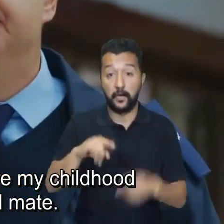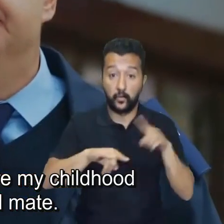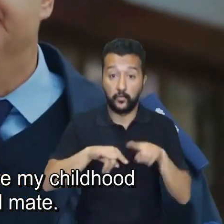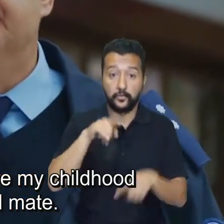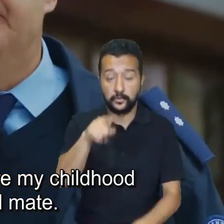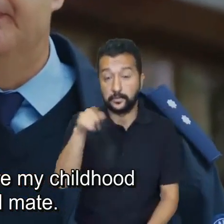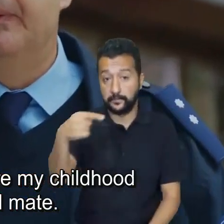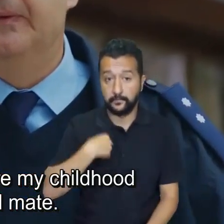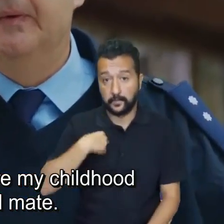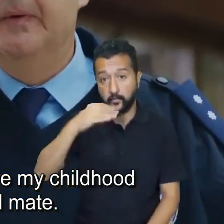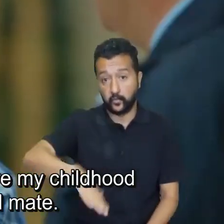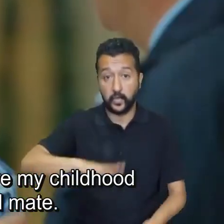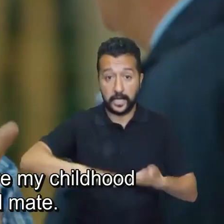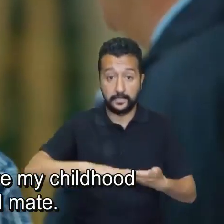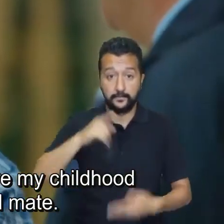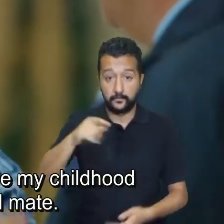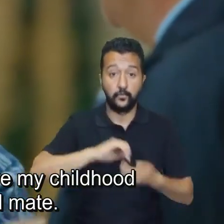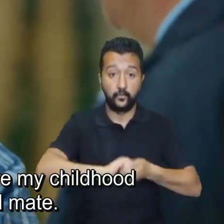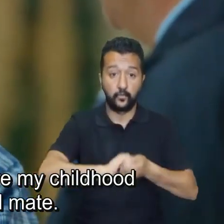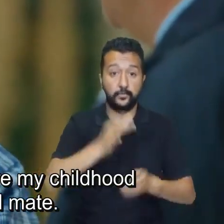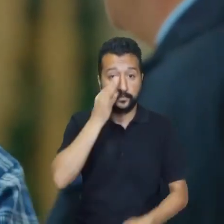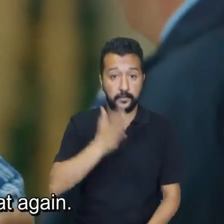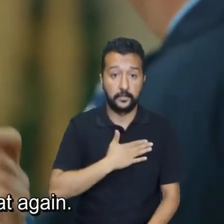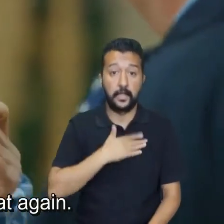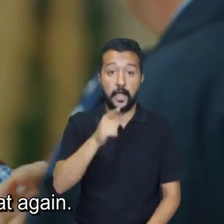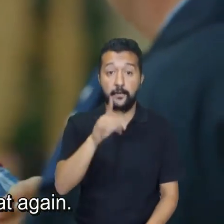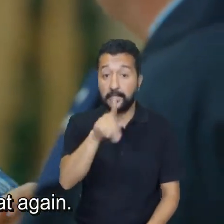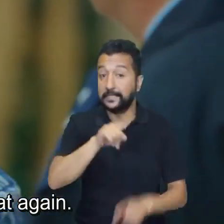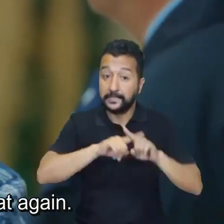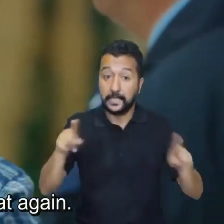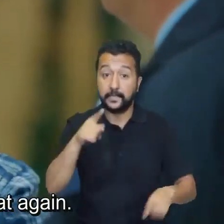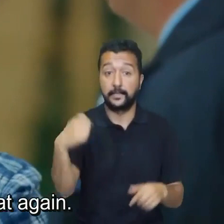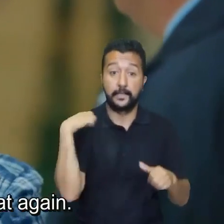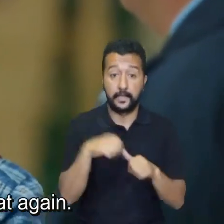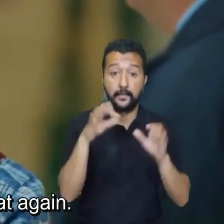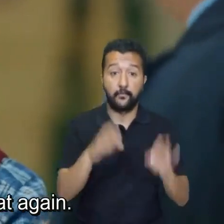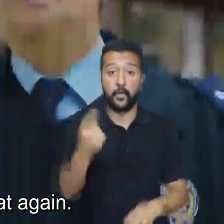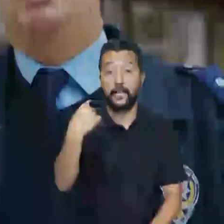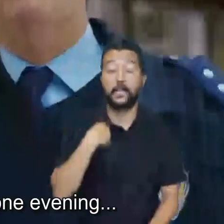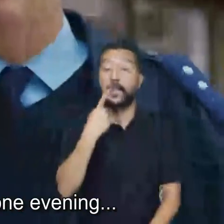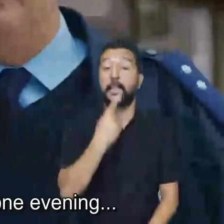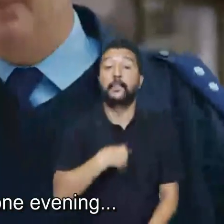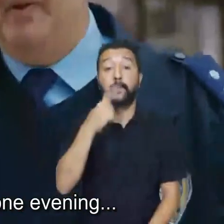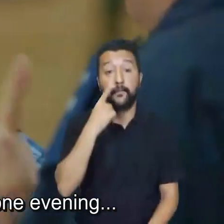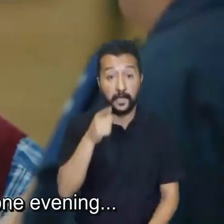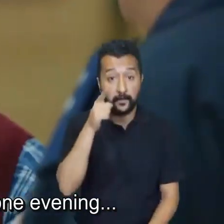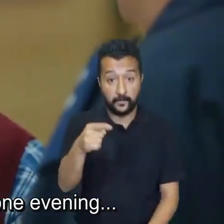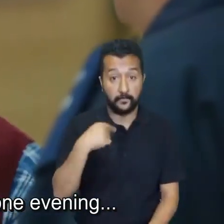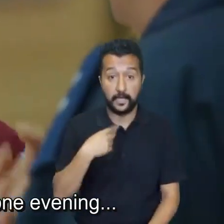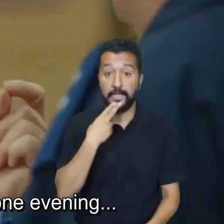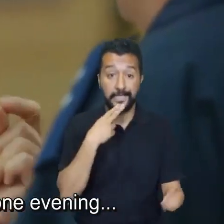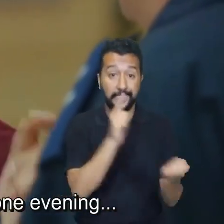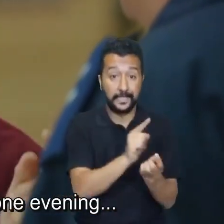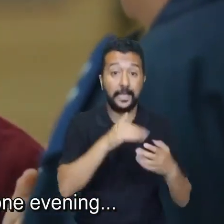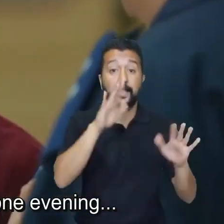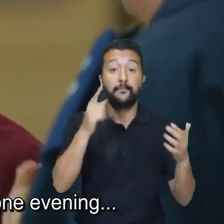Hulusi, sen benim çocukluk arkadaşım, dostum, can yoldaşımsın. Ama sakın bir daha böyle bir şey isteme benden. Bak, ben o